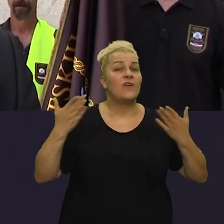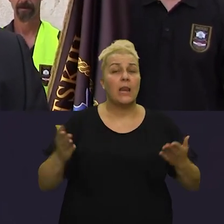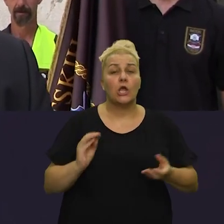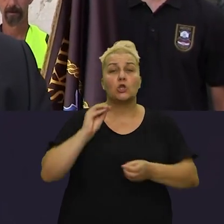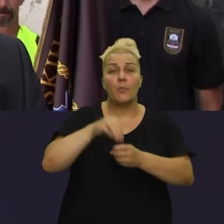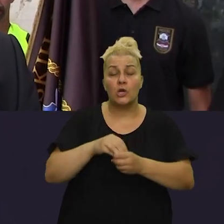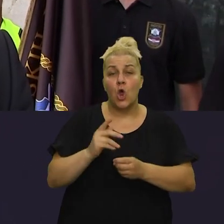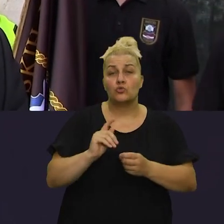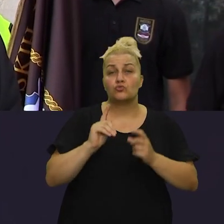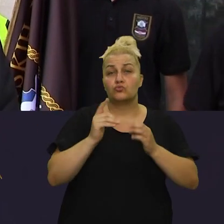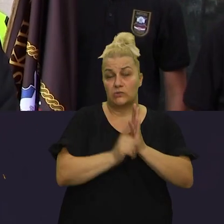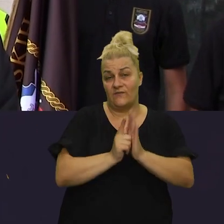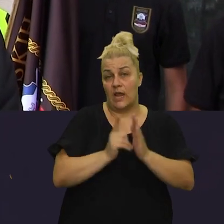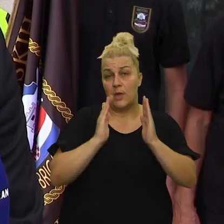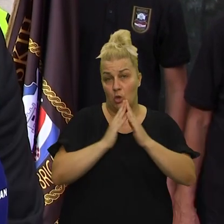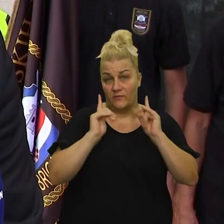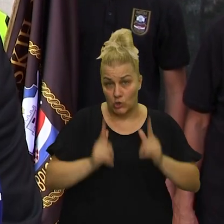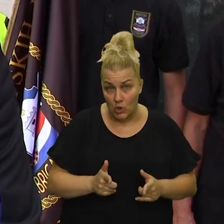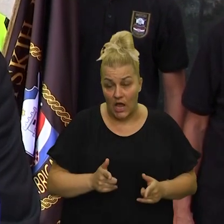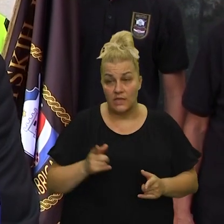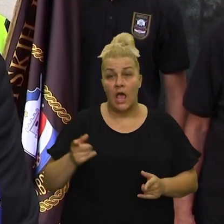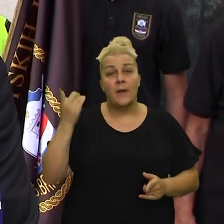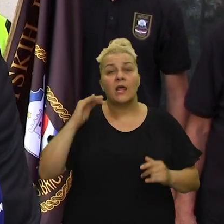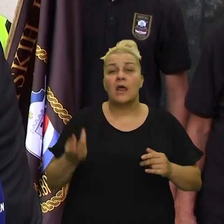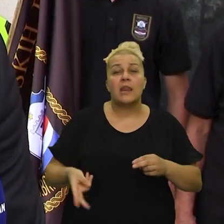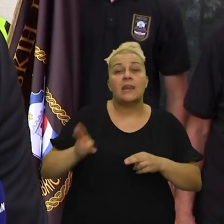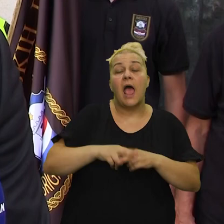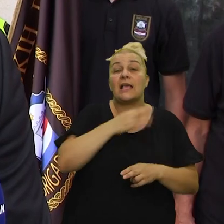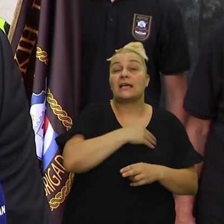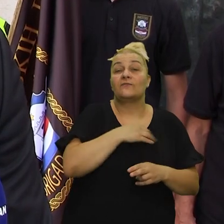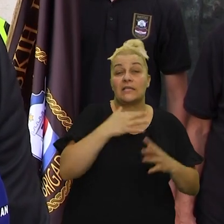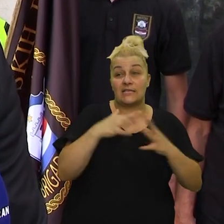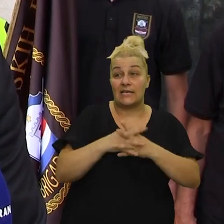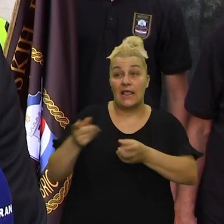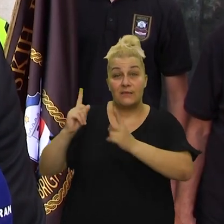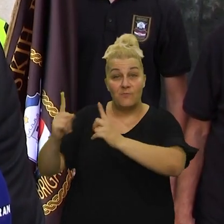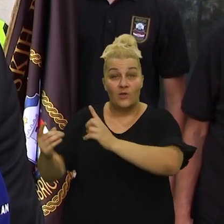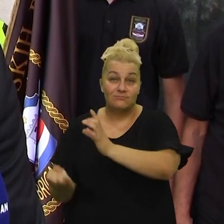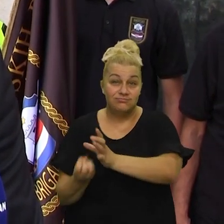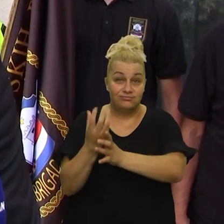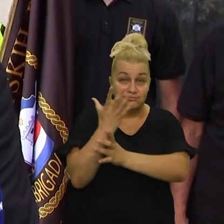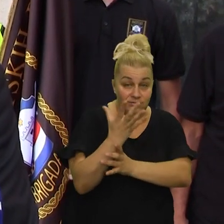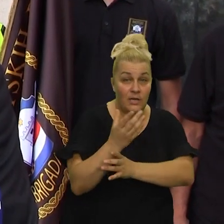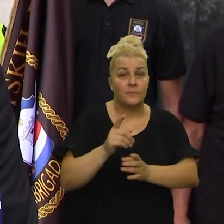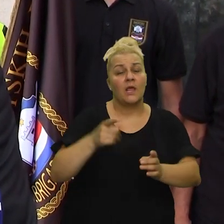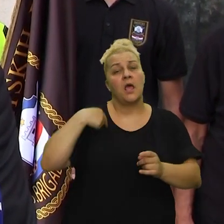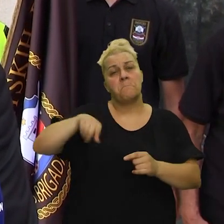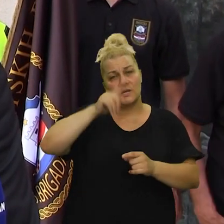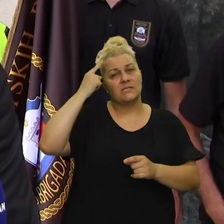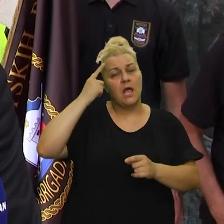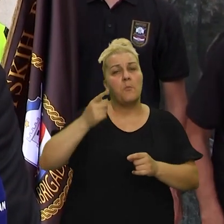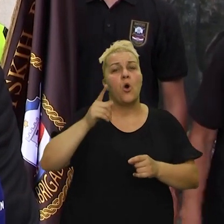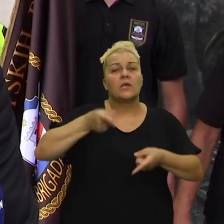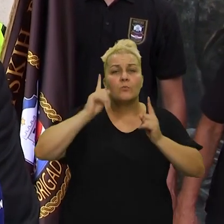u Domovinskom ratu, iznikla je iz najhrvatskijeg grada na svijetu, to je Imotski. Dugu povijest Imoćani se borili za